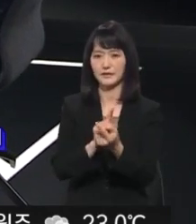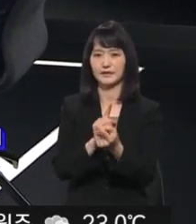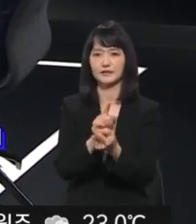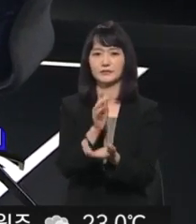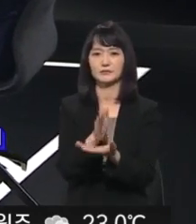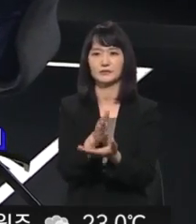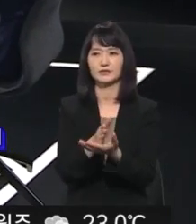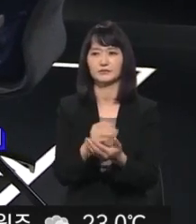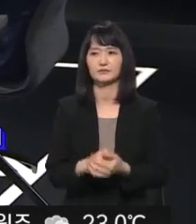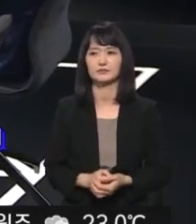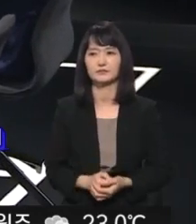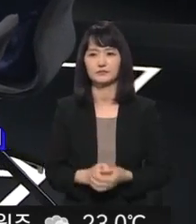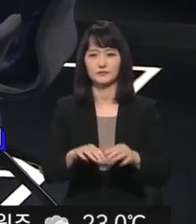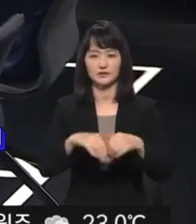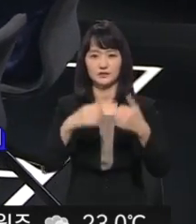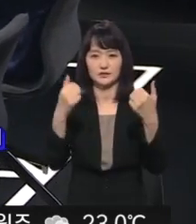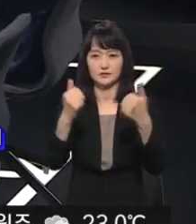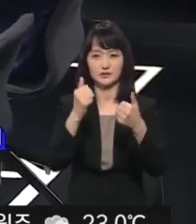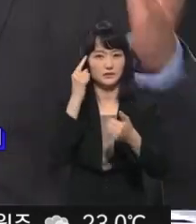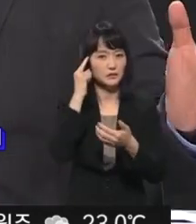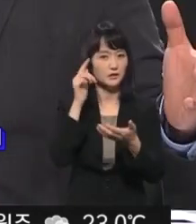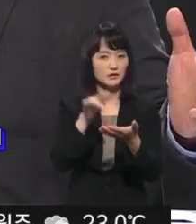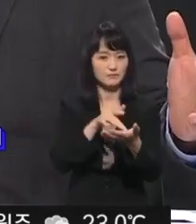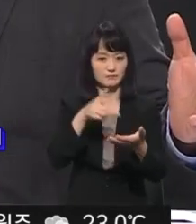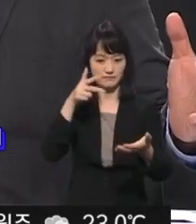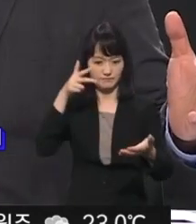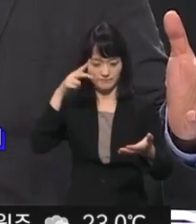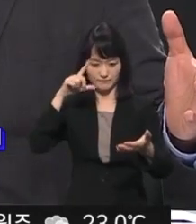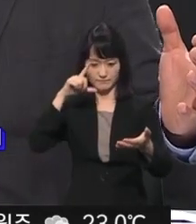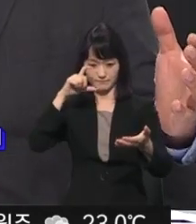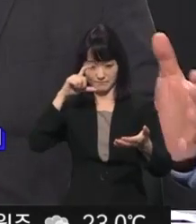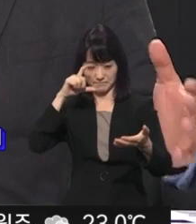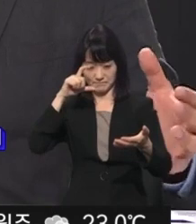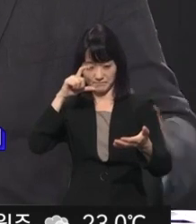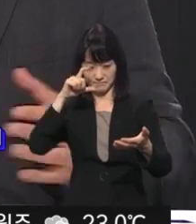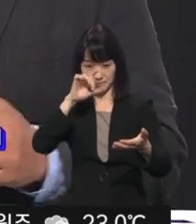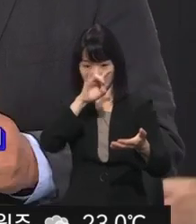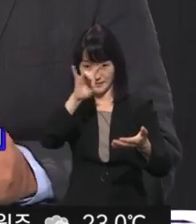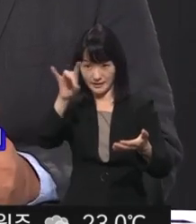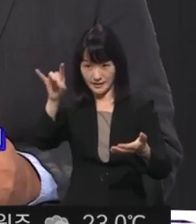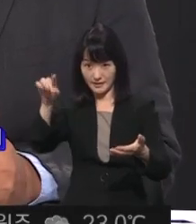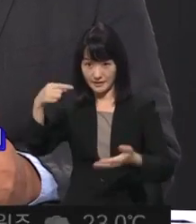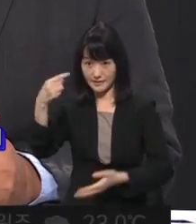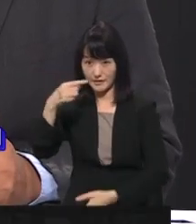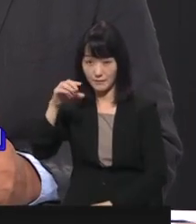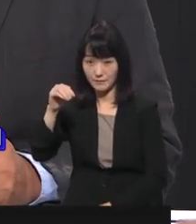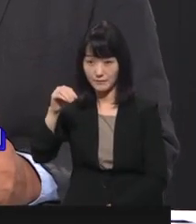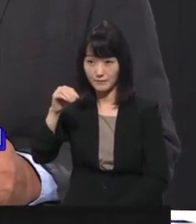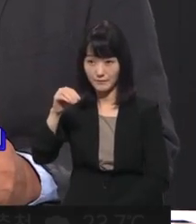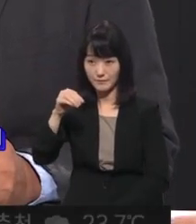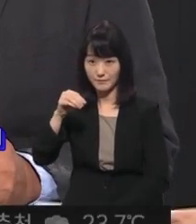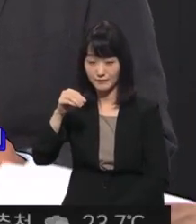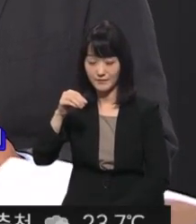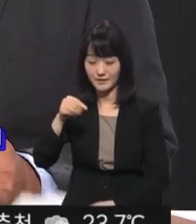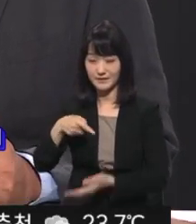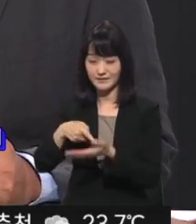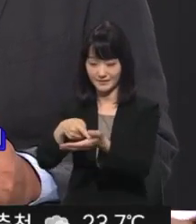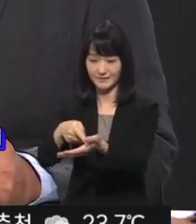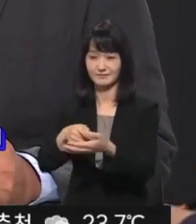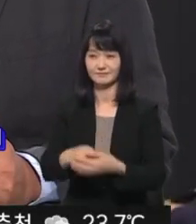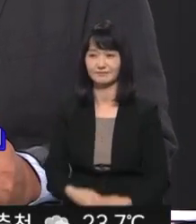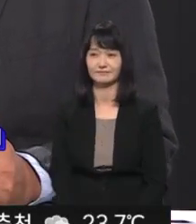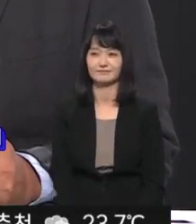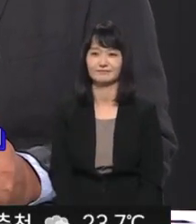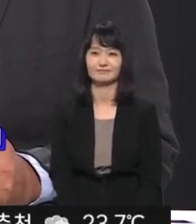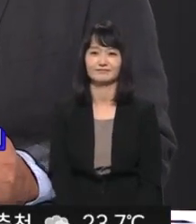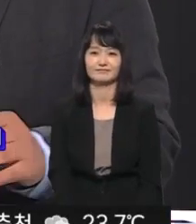쓰는거 찍는 사람 장당 1000 만원 이런거 현상금을 거는 거죠 어 근데 얘 장기의 아 아 예전에 한번 너희가 도의원 흘러나와